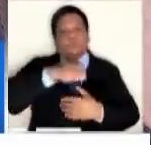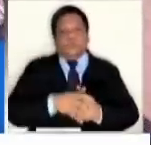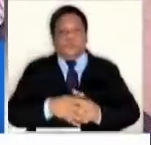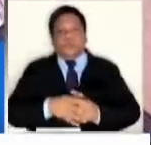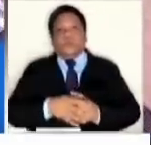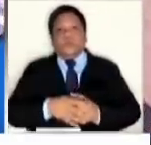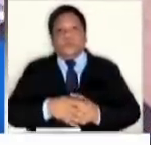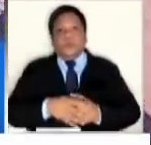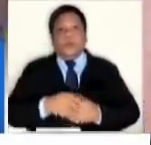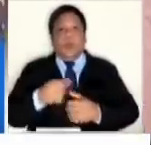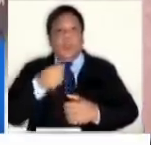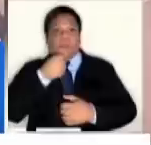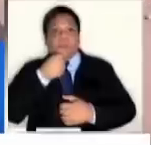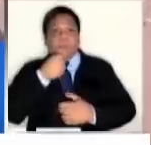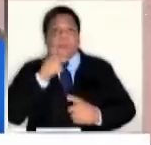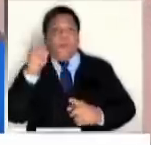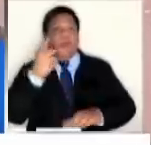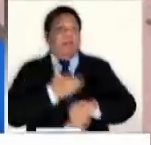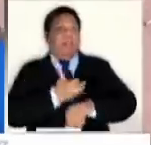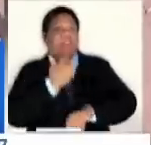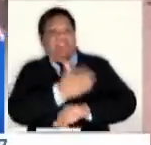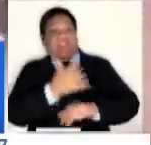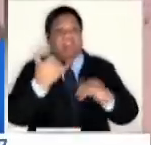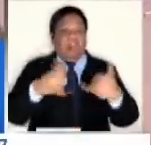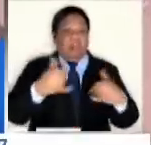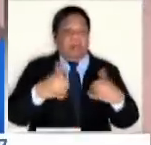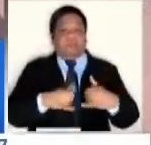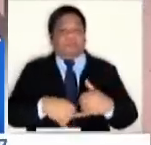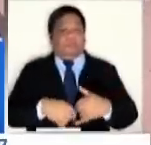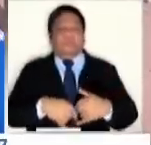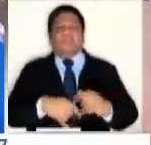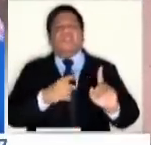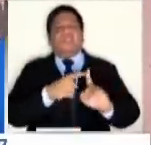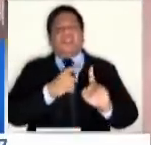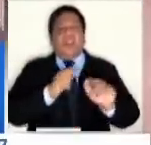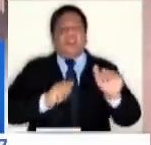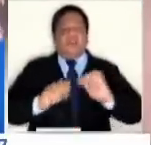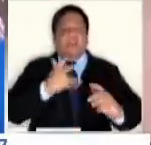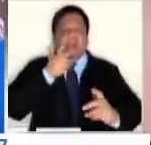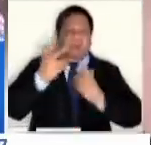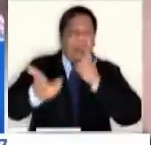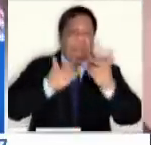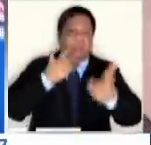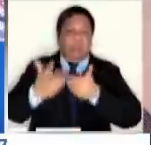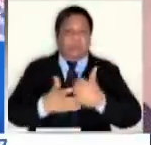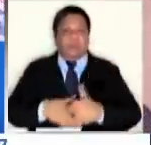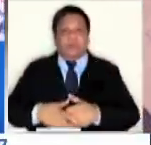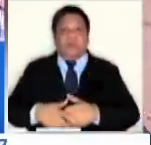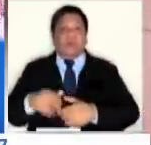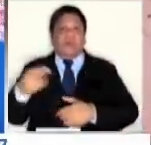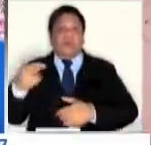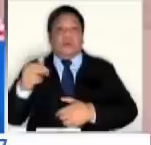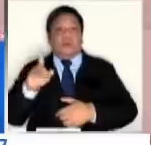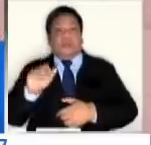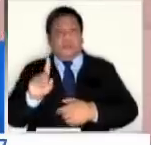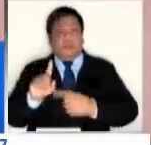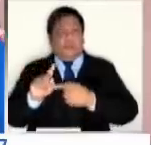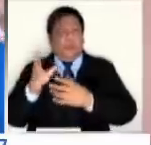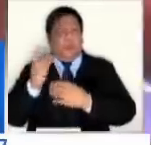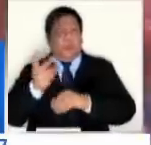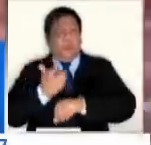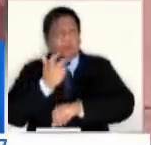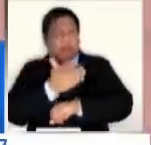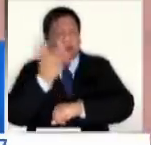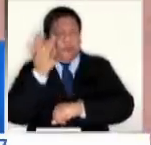na prank lang ang nangyari, muling nagsisigaw ang aktres. Ayon kay Haddad, ginawa nila ang prank para ipaalala ang sakripisyo